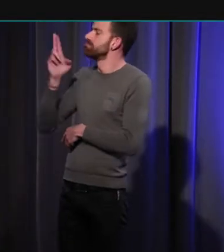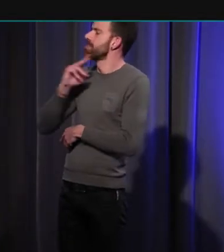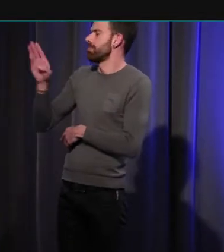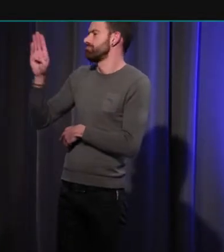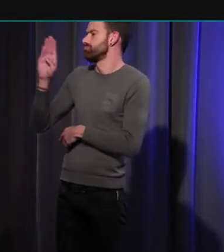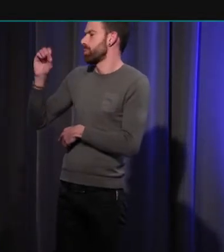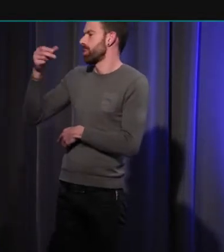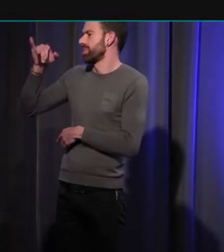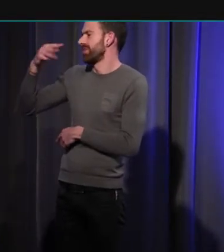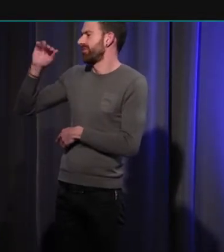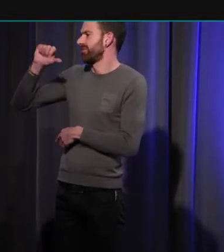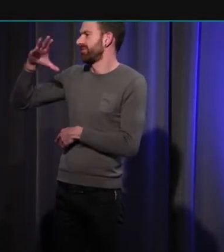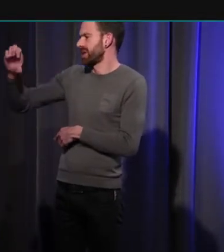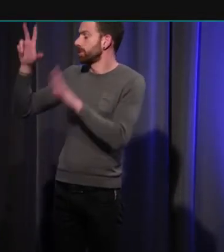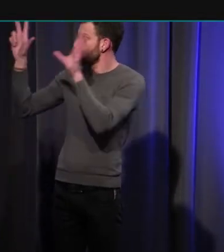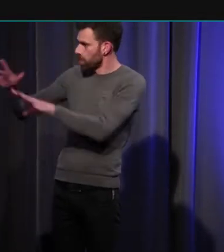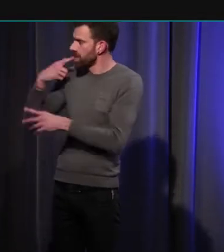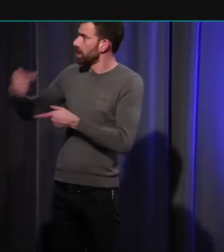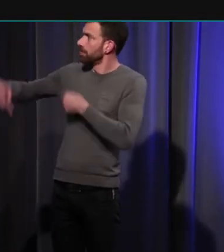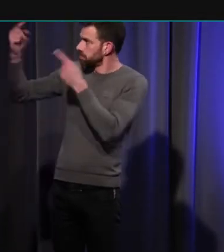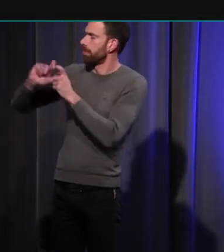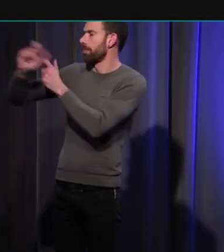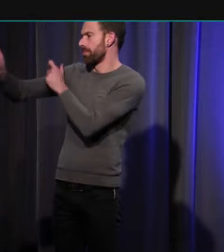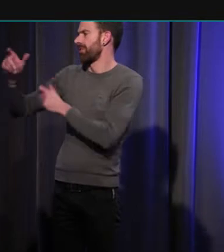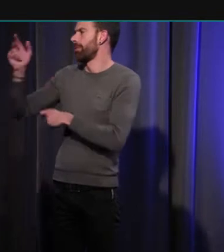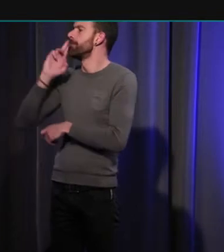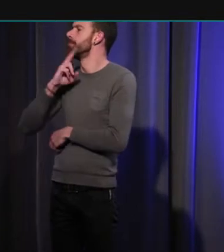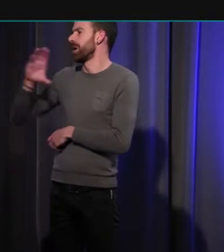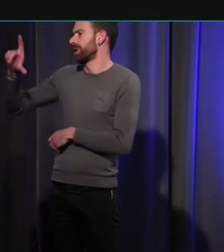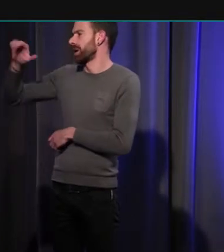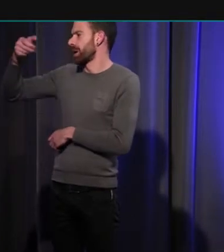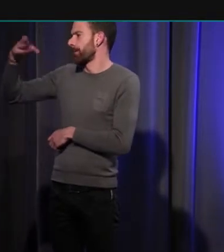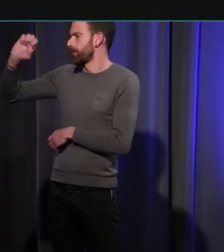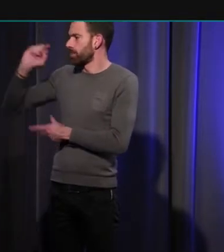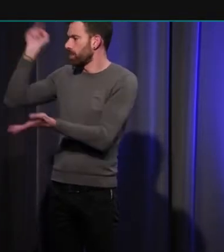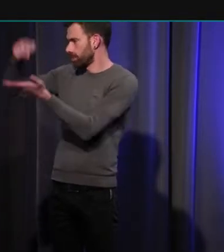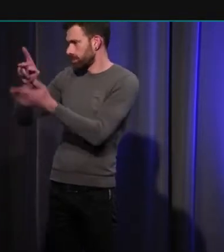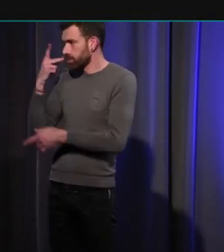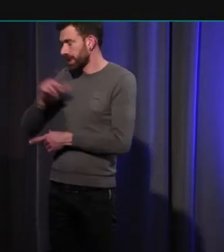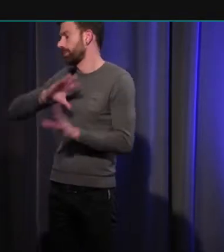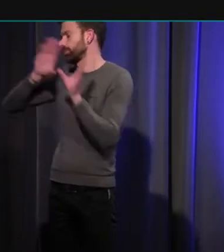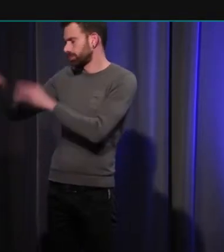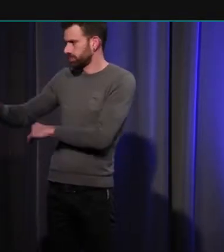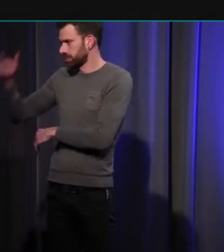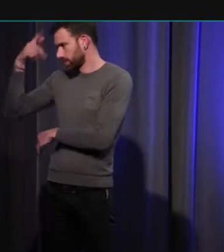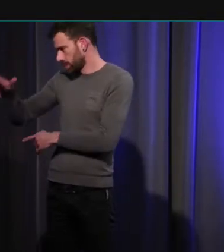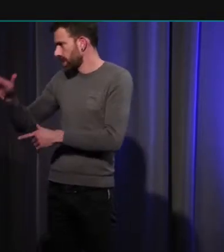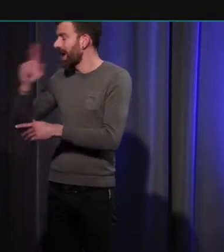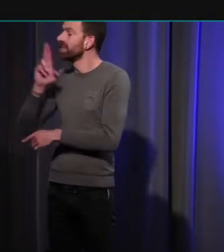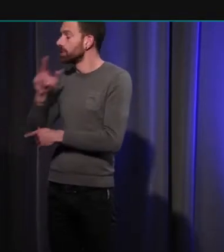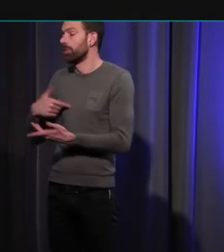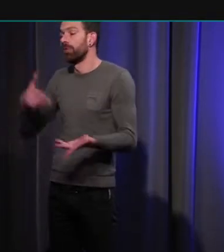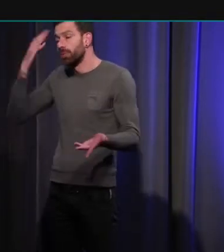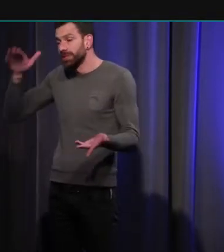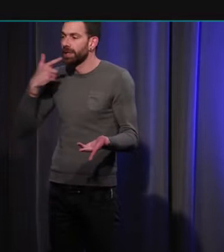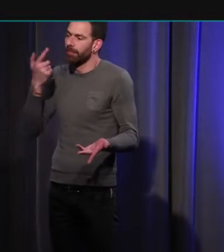eu un conflit très fort ensuite c'est le pape clément qui qui était à poitiers aussi avant d'aller avignon c'est qu'on a découvert enfin je vous parle